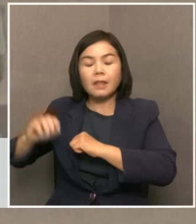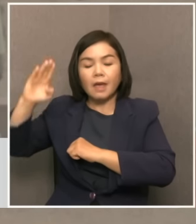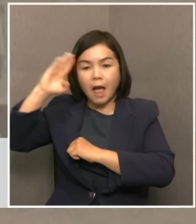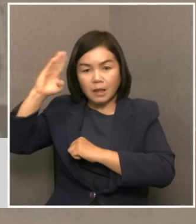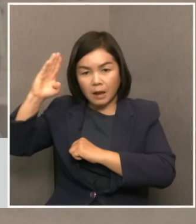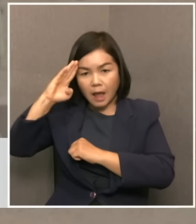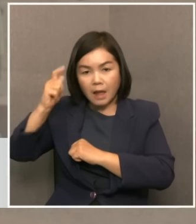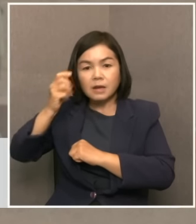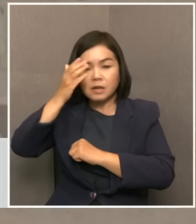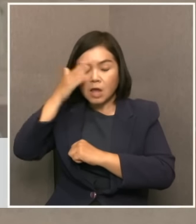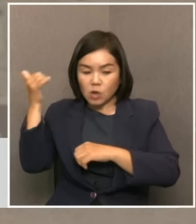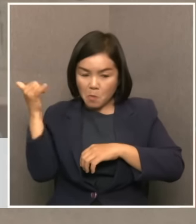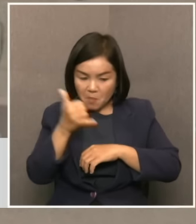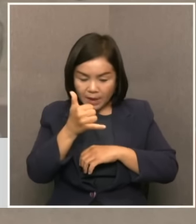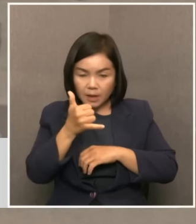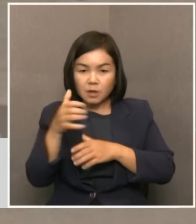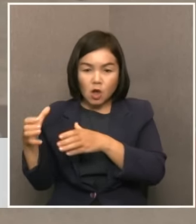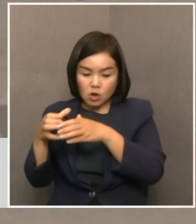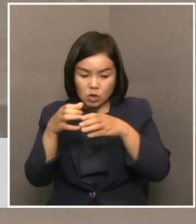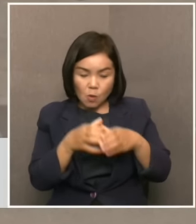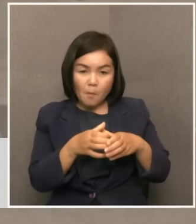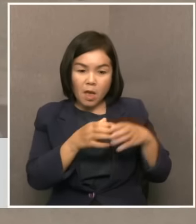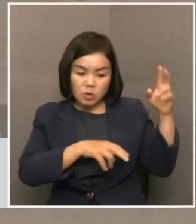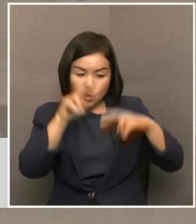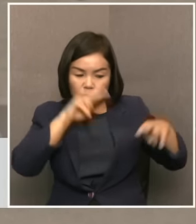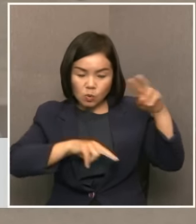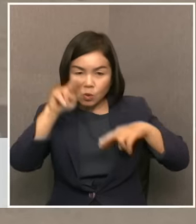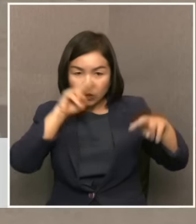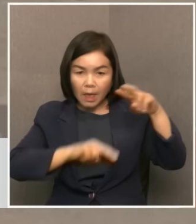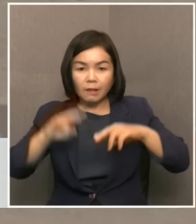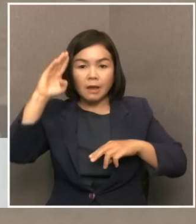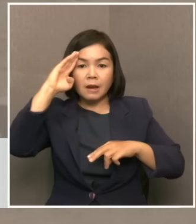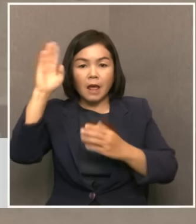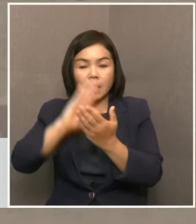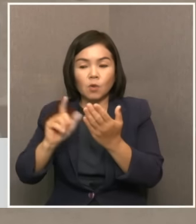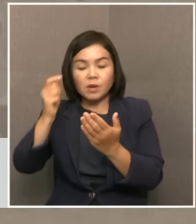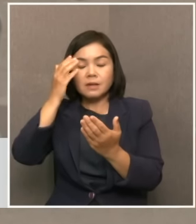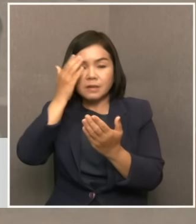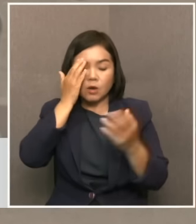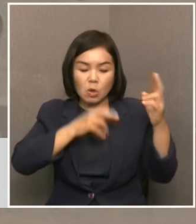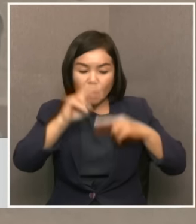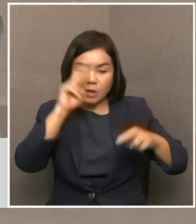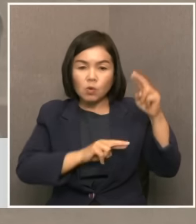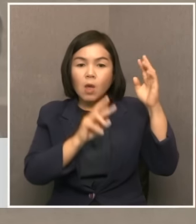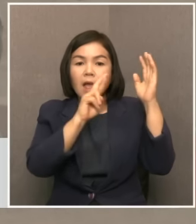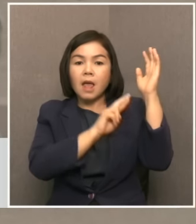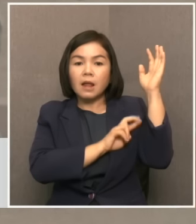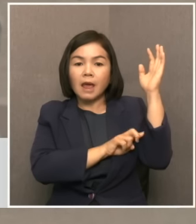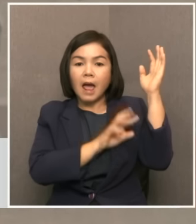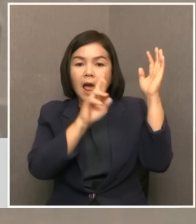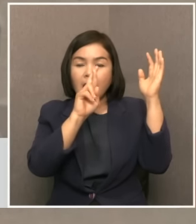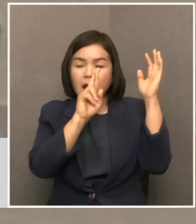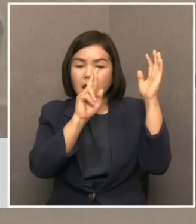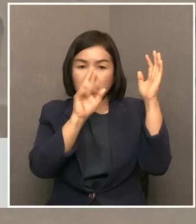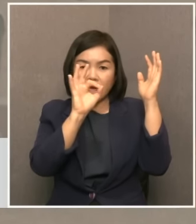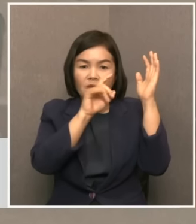เอลเข้าเมืองราฟาได้ขยายพื้นที่ปฏิบัติการของกองทัพอิสราเอลในเมืองราฟาและกล่าวหาว่าเมืองราฟาเป็น